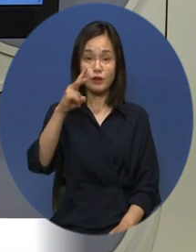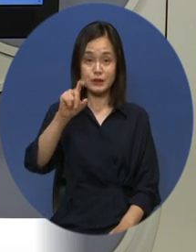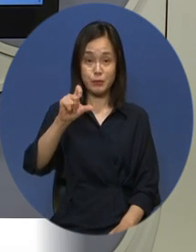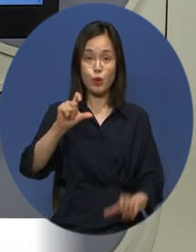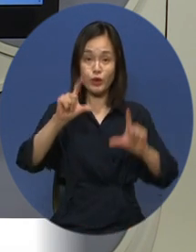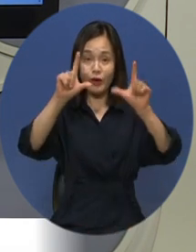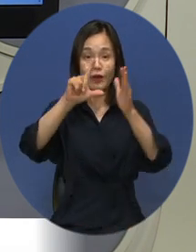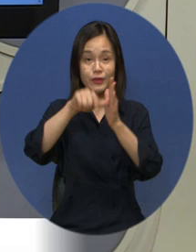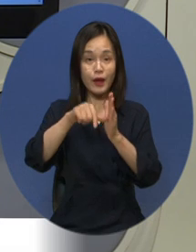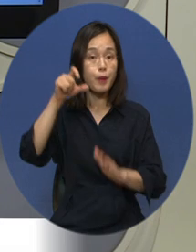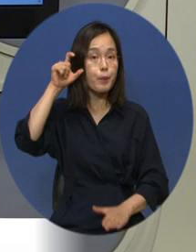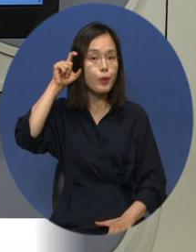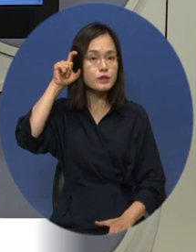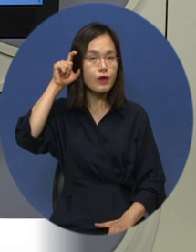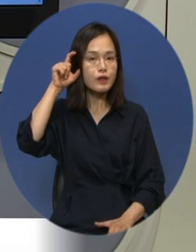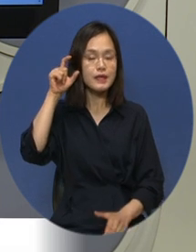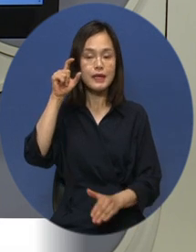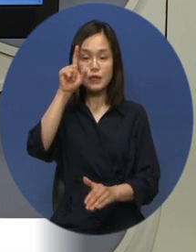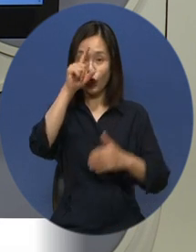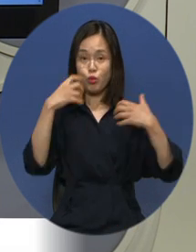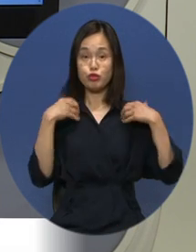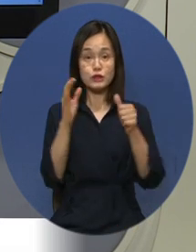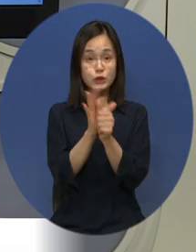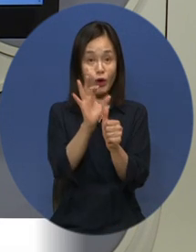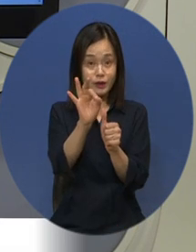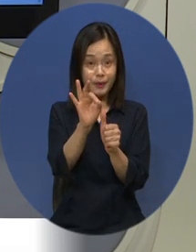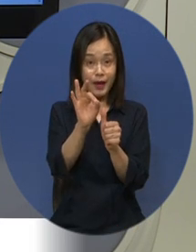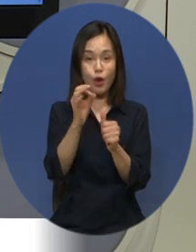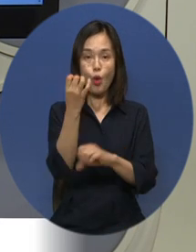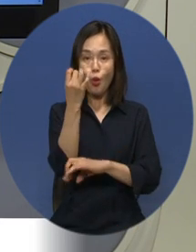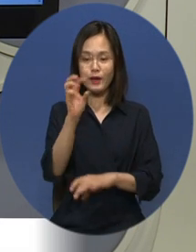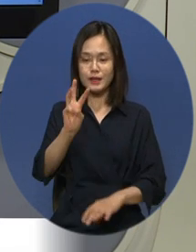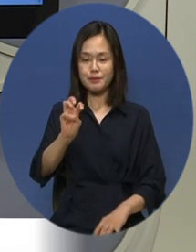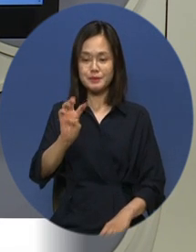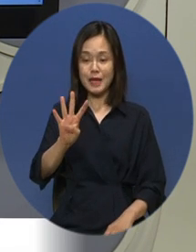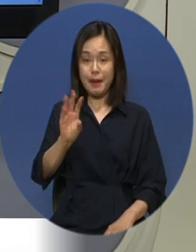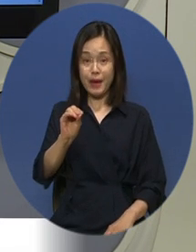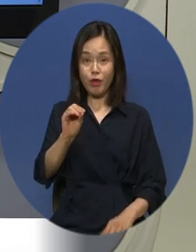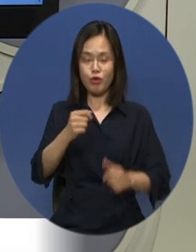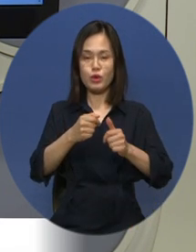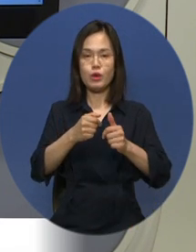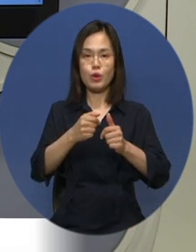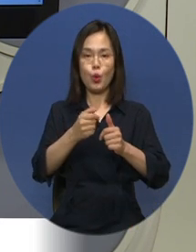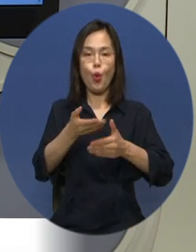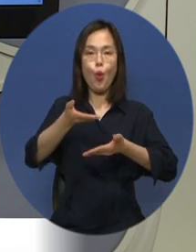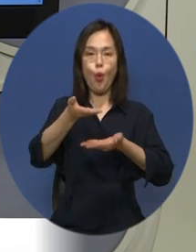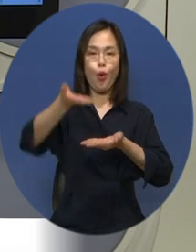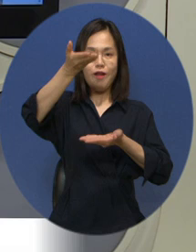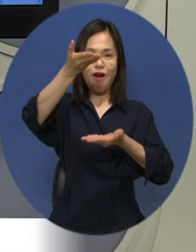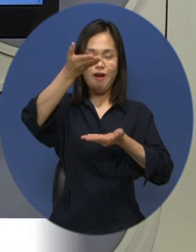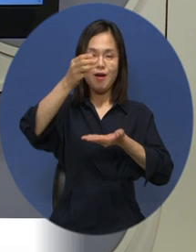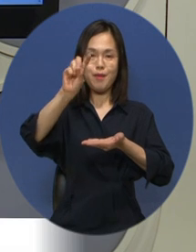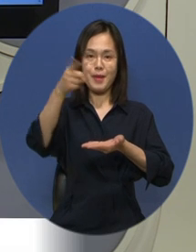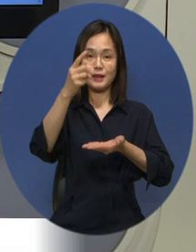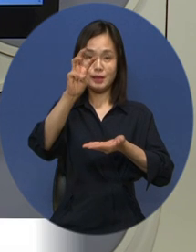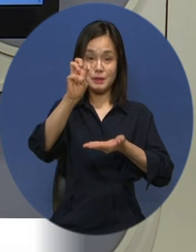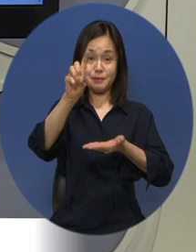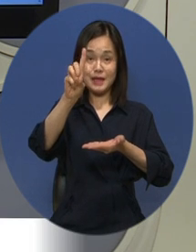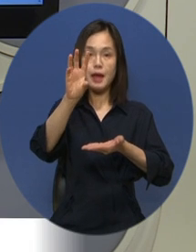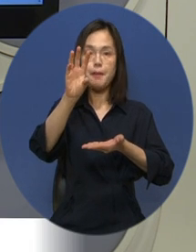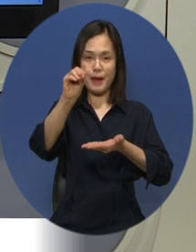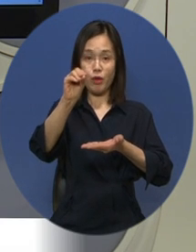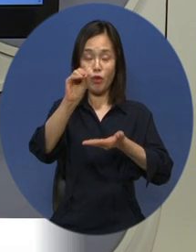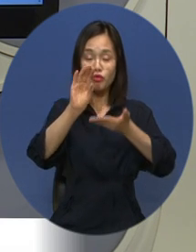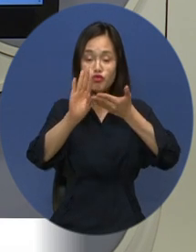보청기 급여 기준 금액이 34만원 에서 1,310,000 원 으로 인상된 이고 급여 제품의 판매가